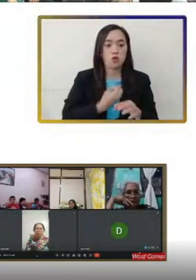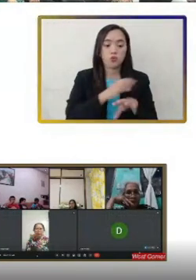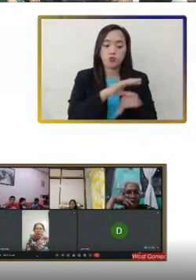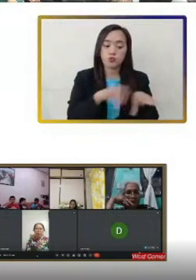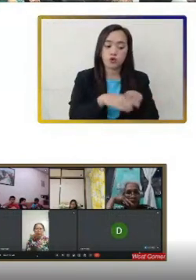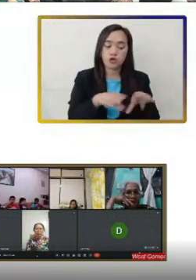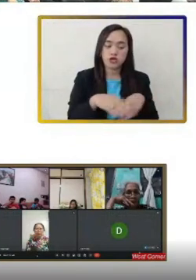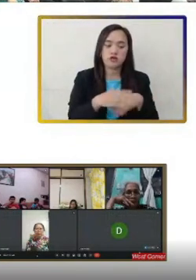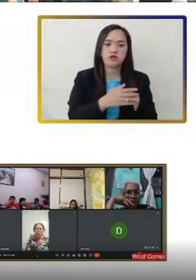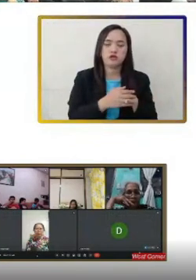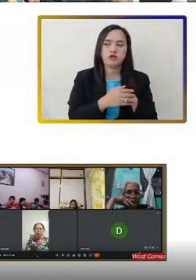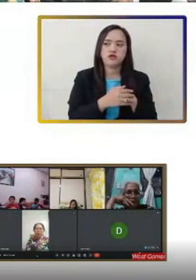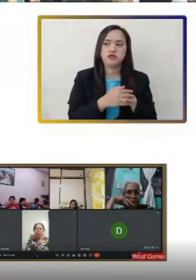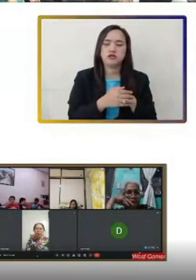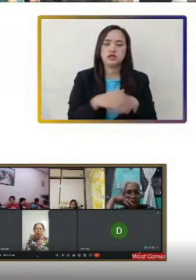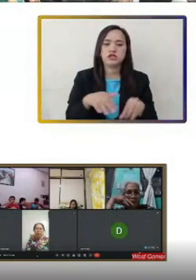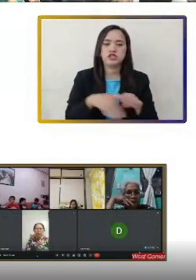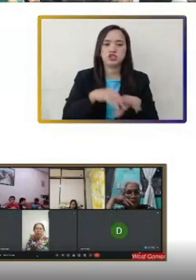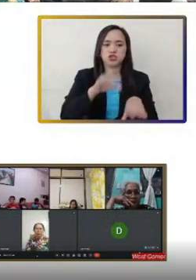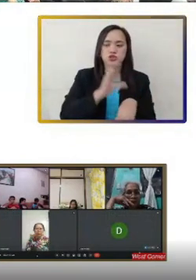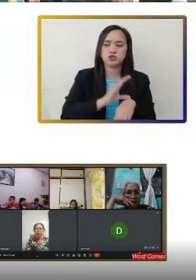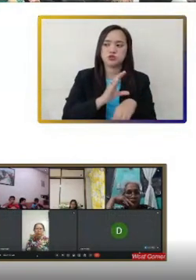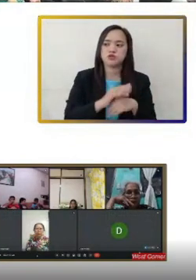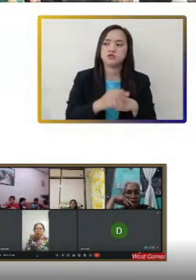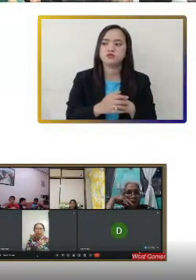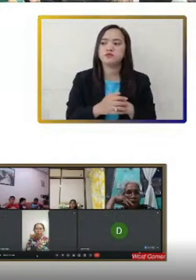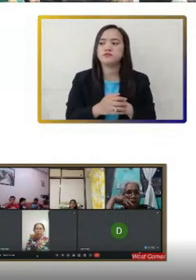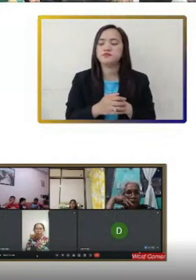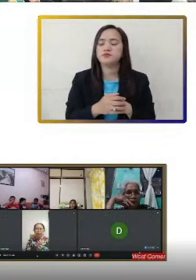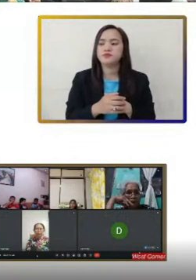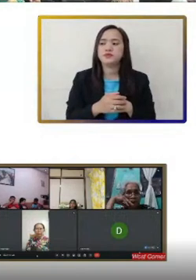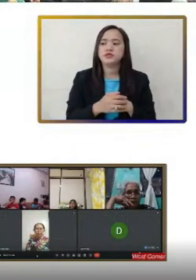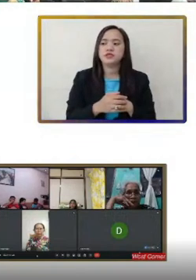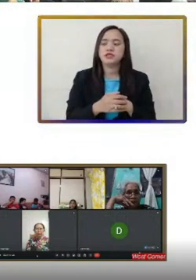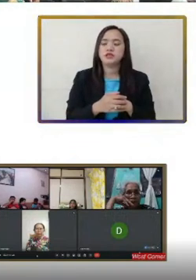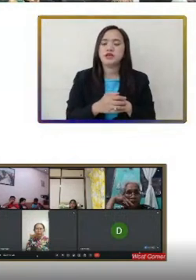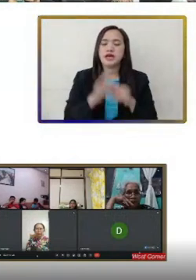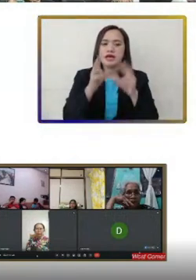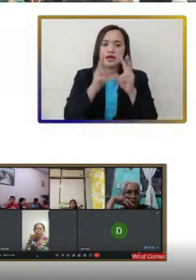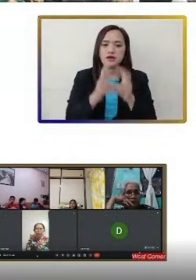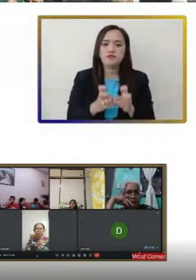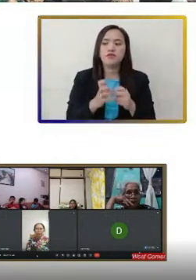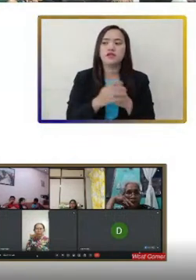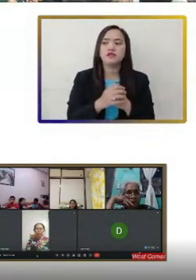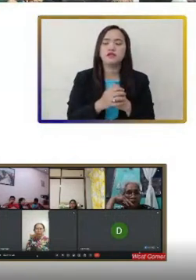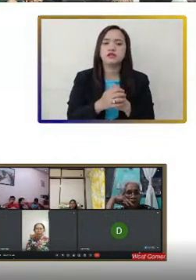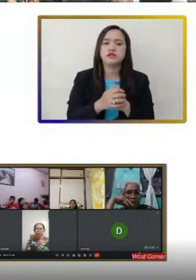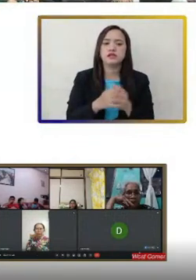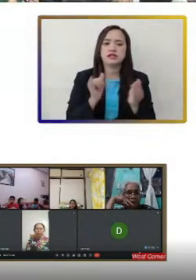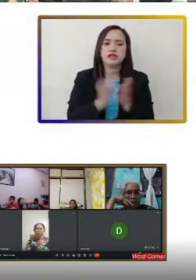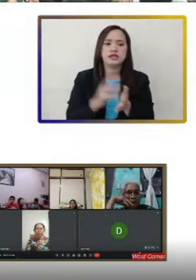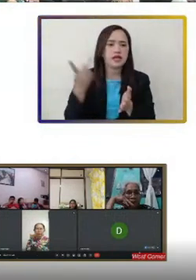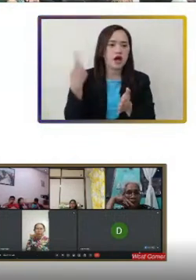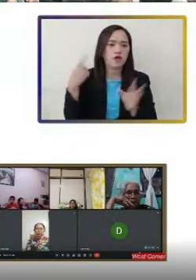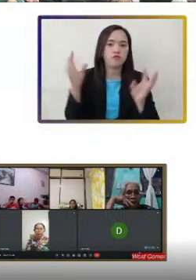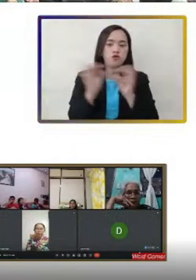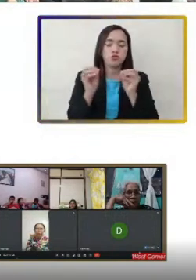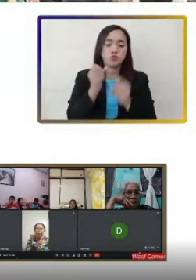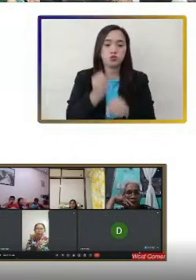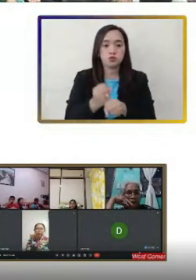hindi walang susupport sa inyo, kinakailangan lagi niyong titignan lagi yung